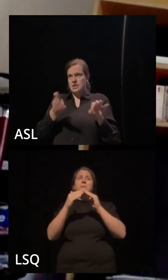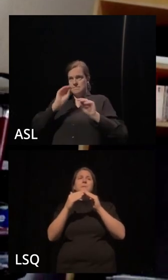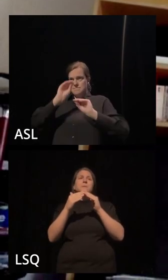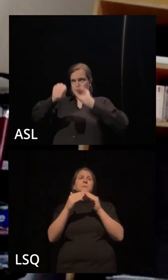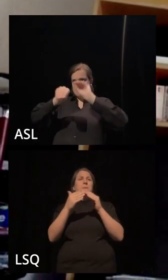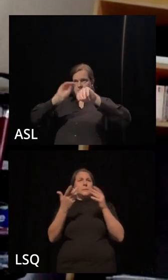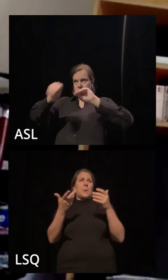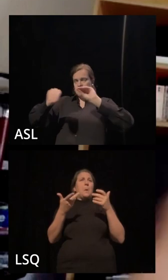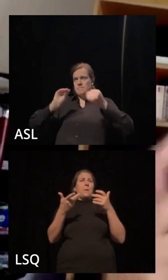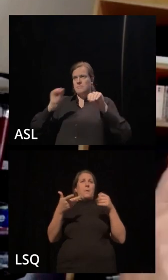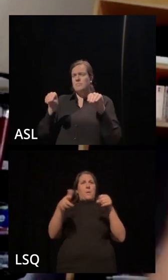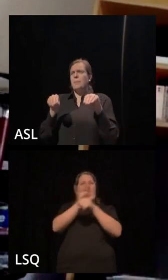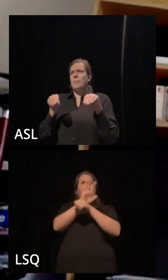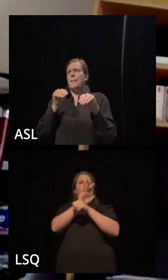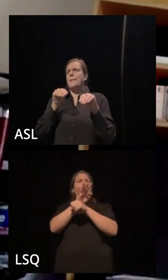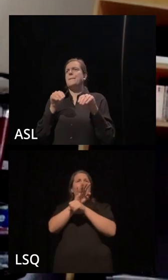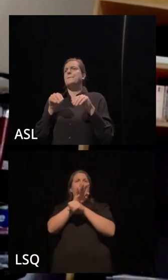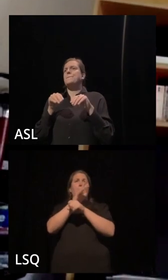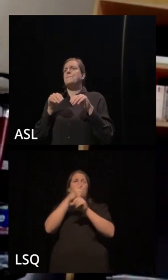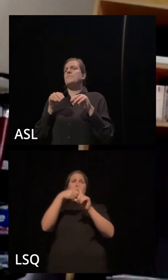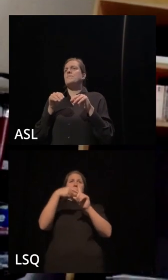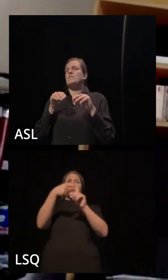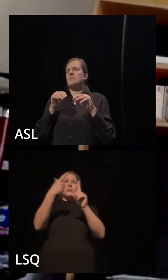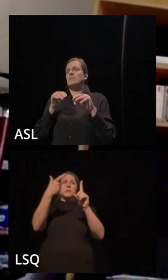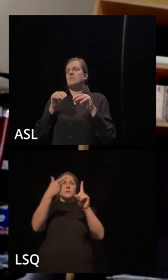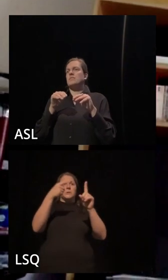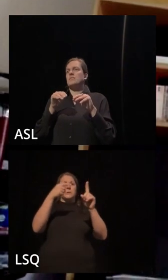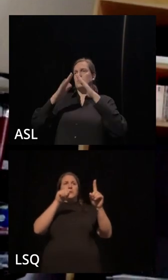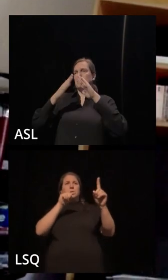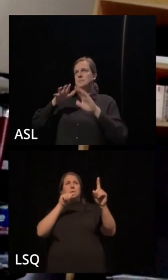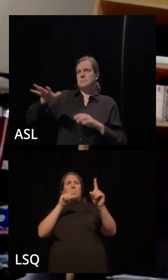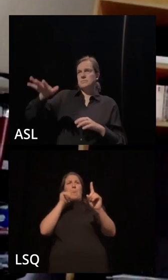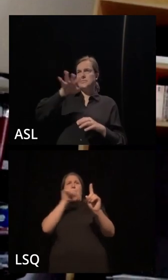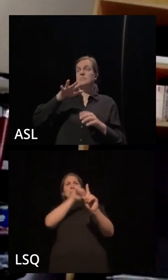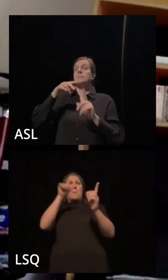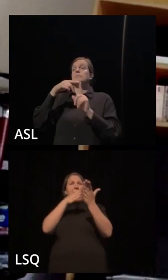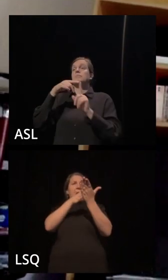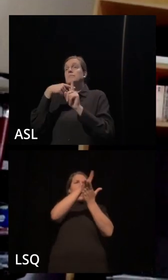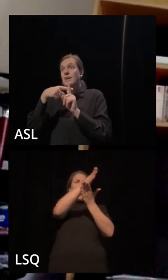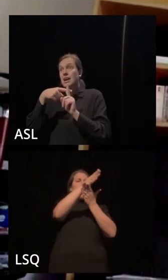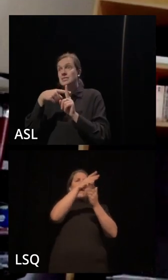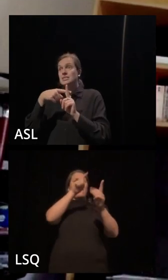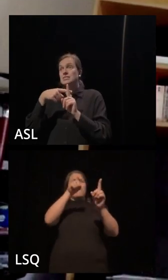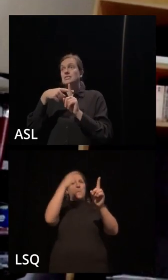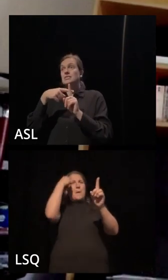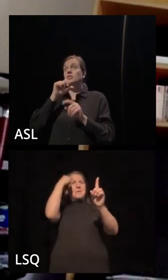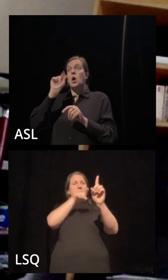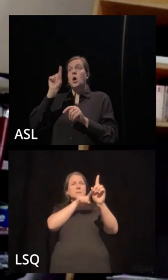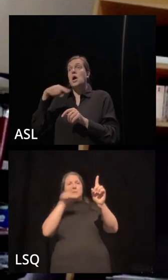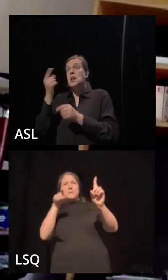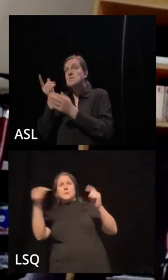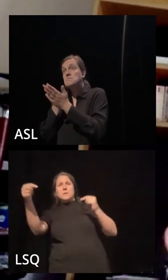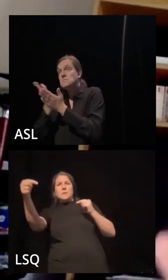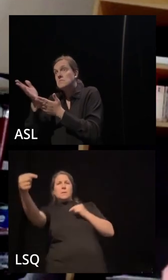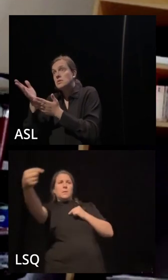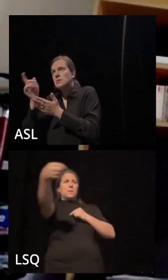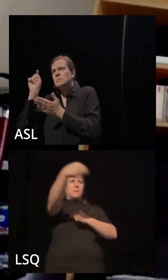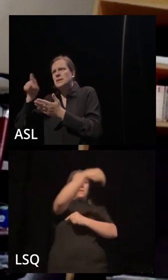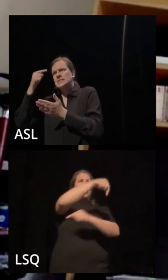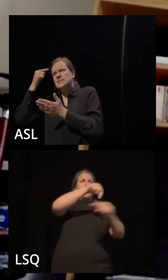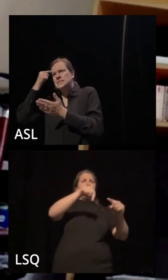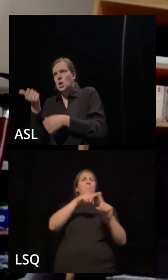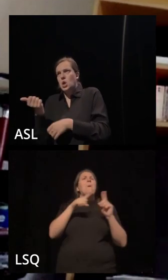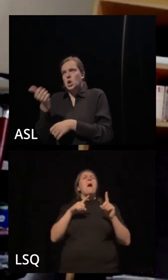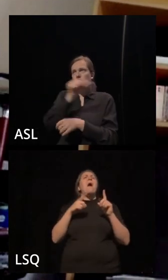circulatoire, circulaire plus exactement. Et jamais, au grand jamais, il n'est question d'art